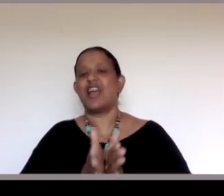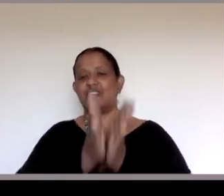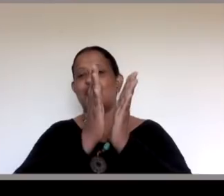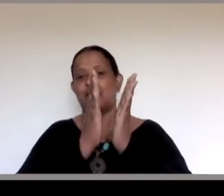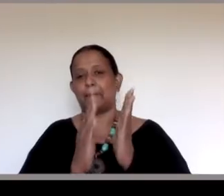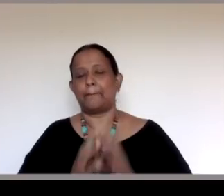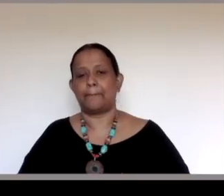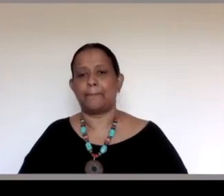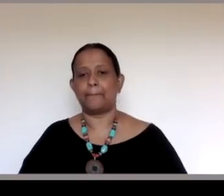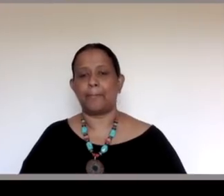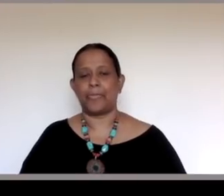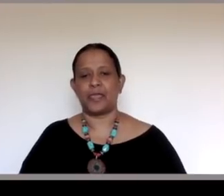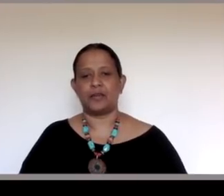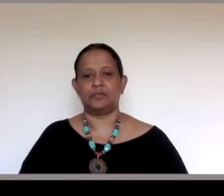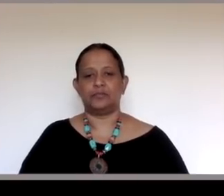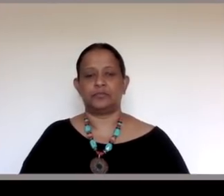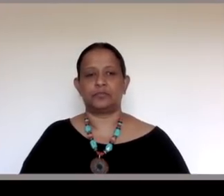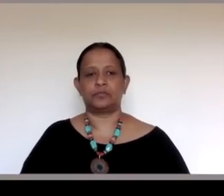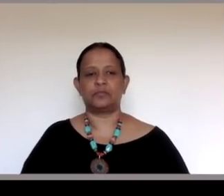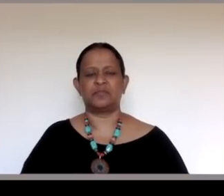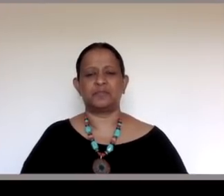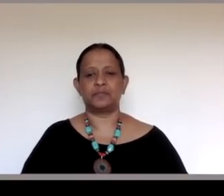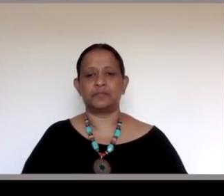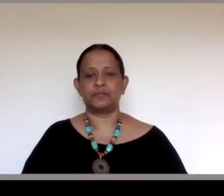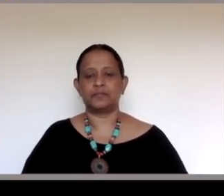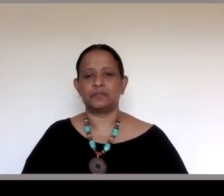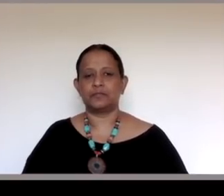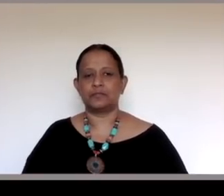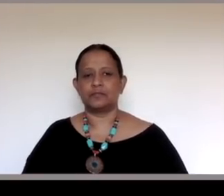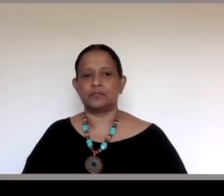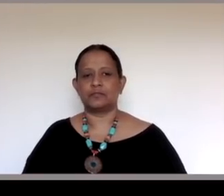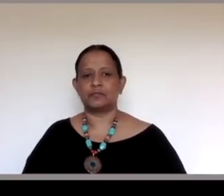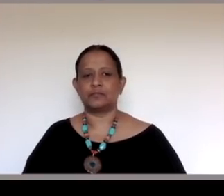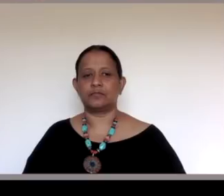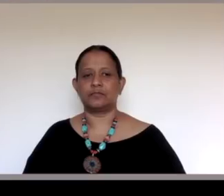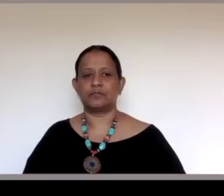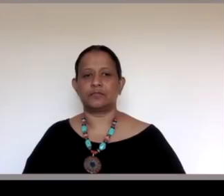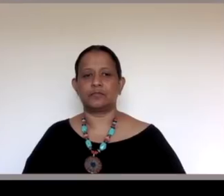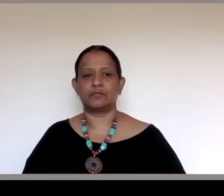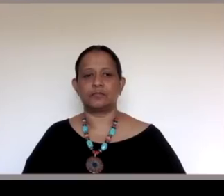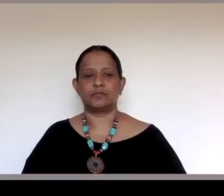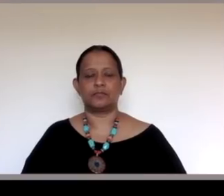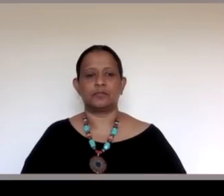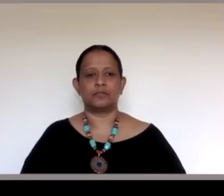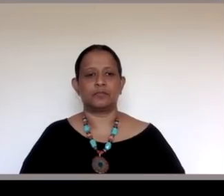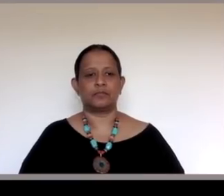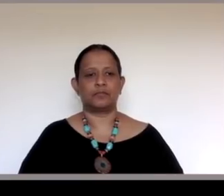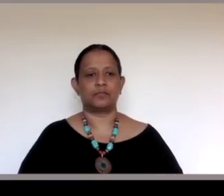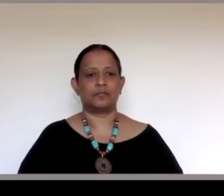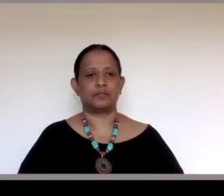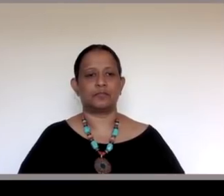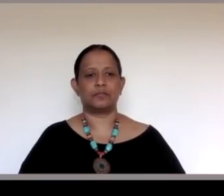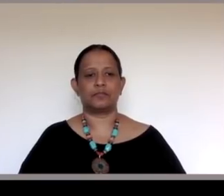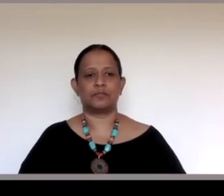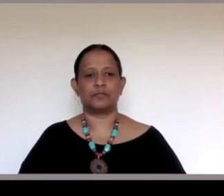பூஜக துமெக்ட ஆயாச்சனா கர்ணோ அவர் தன்னுடைய தவறை வெளிப்படையாக காண்பிப்பதற்காக அவர் இன்னொரு போதகரை அழைப்பார் தன்னுடைய